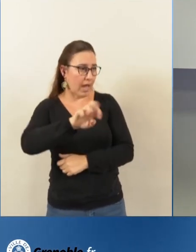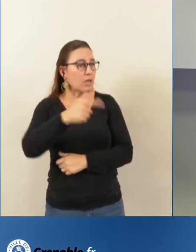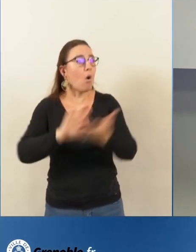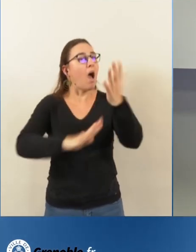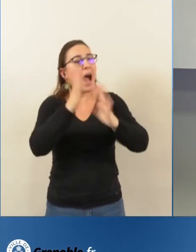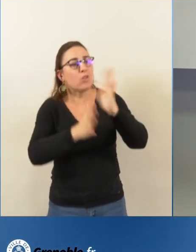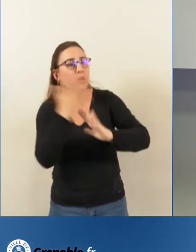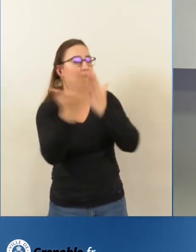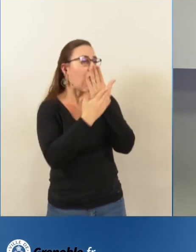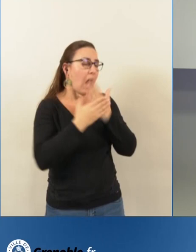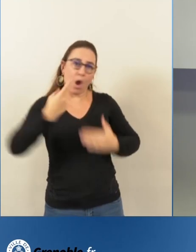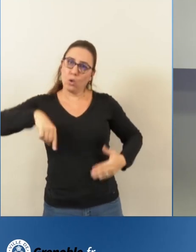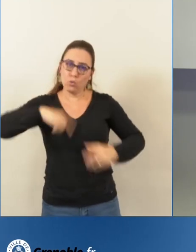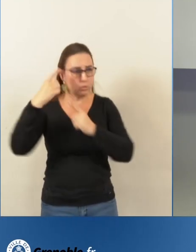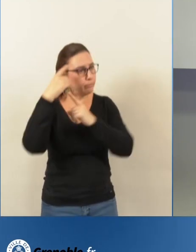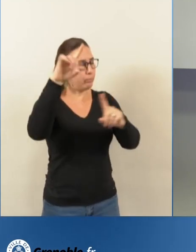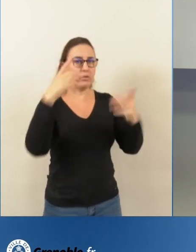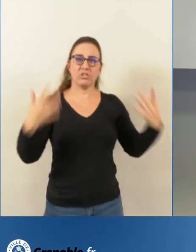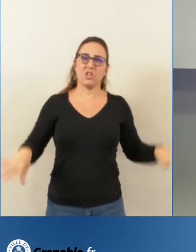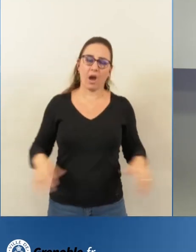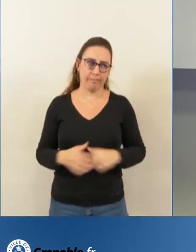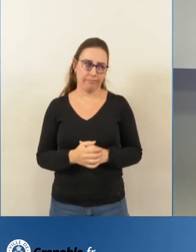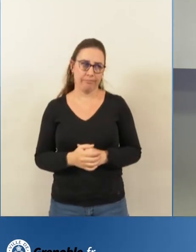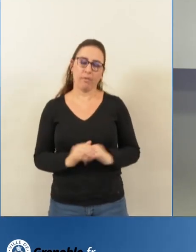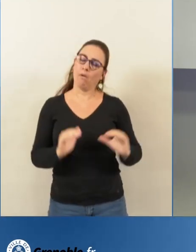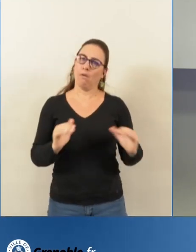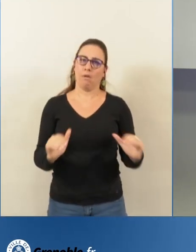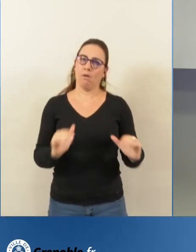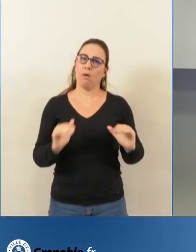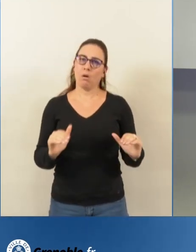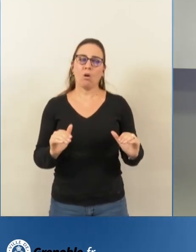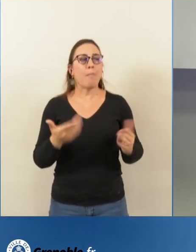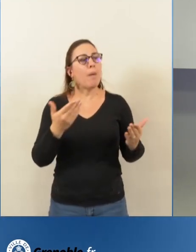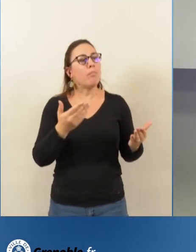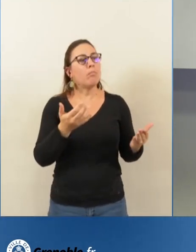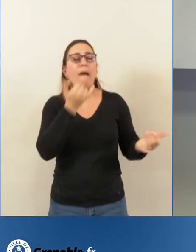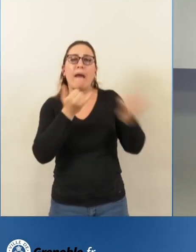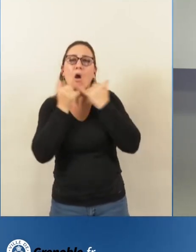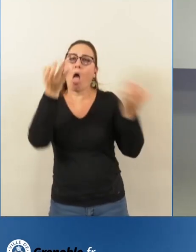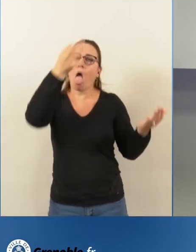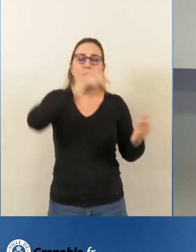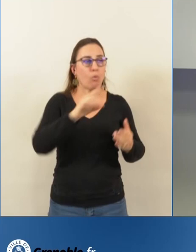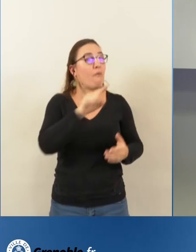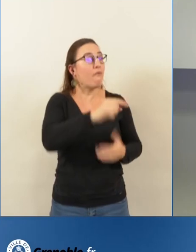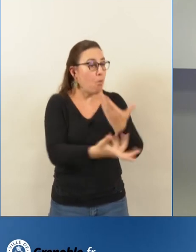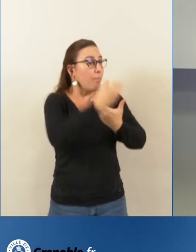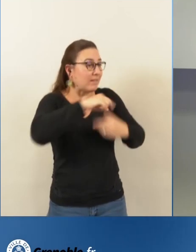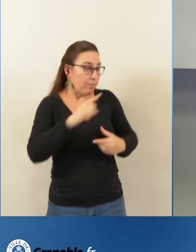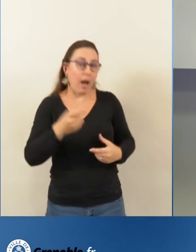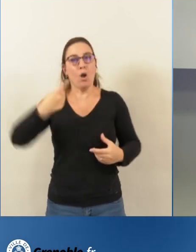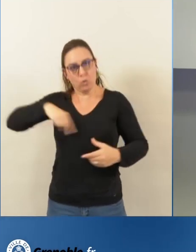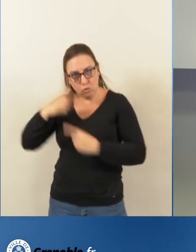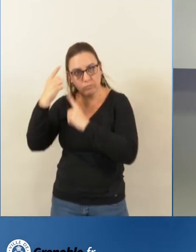que vous mentionnez tout à l'heure donc là aussi il faut quand même savoir corriger les faits même si vous n'étiez pas au Conseil évidemment